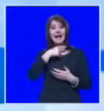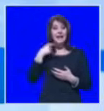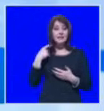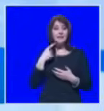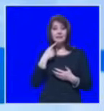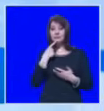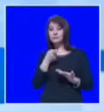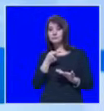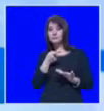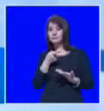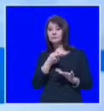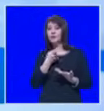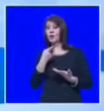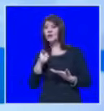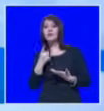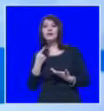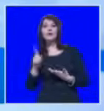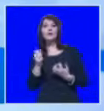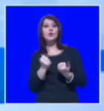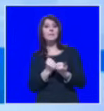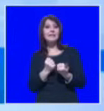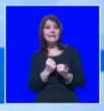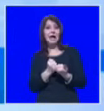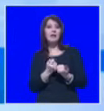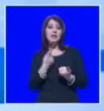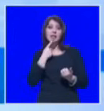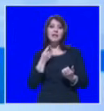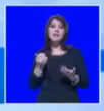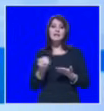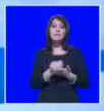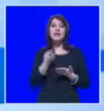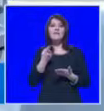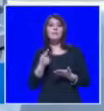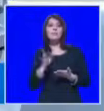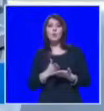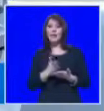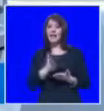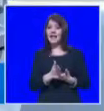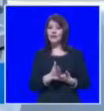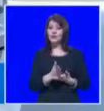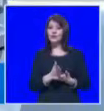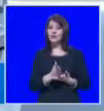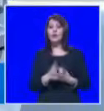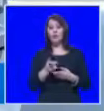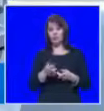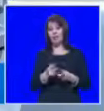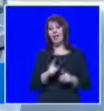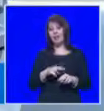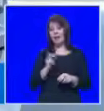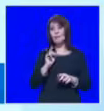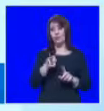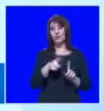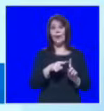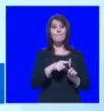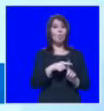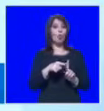се преориентират към други места и инструменти, в които да спестяват. Това би било всъщност много положително.